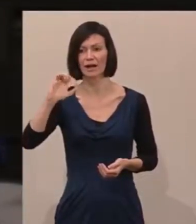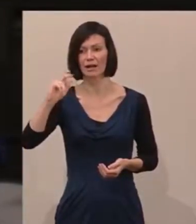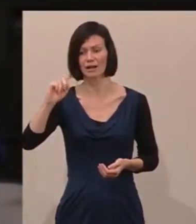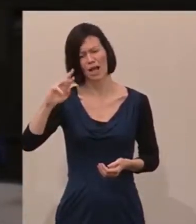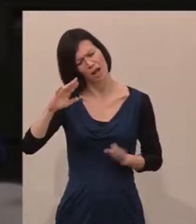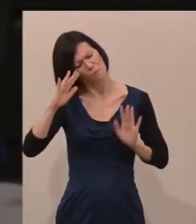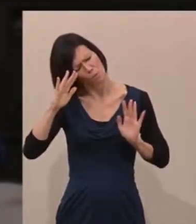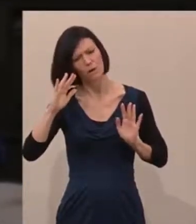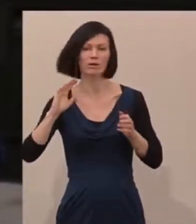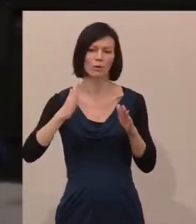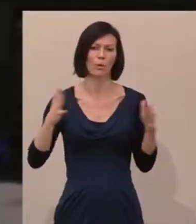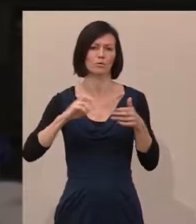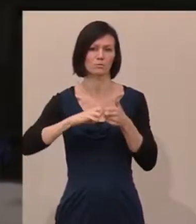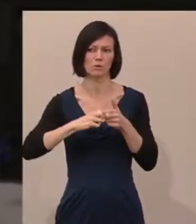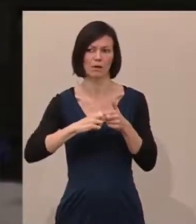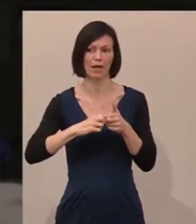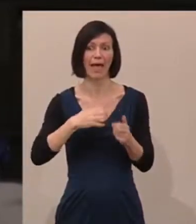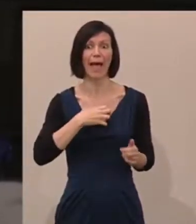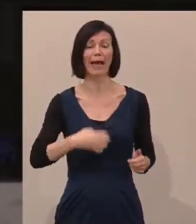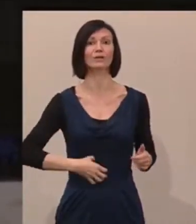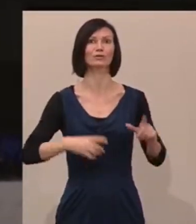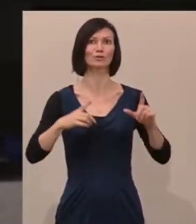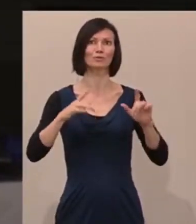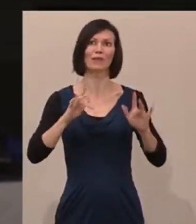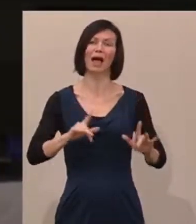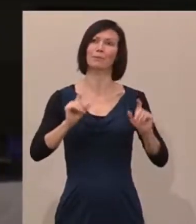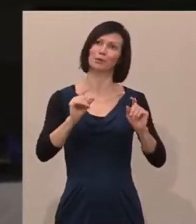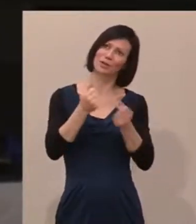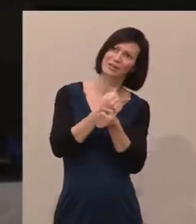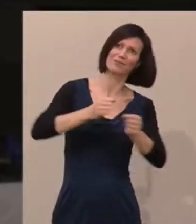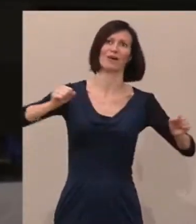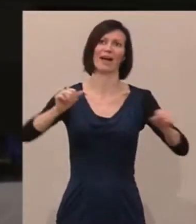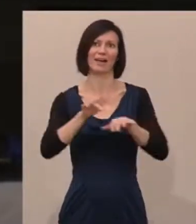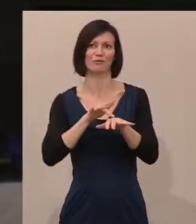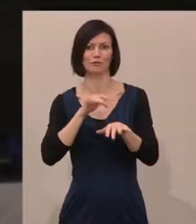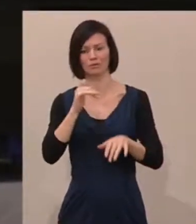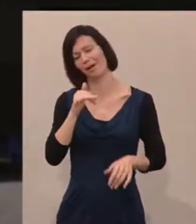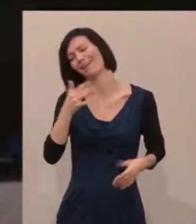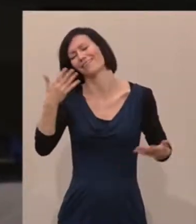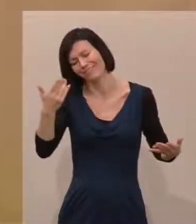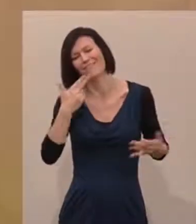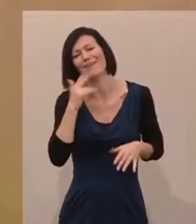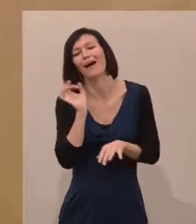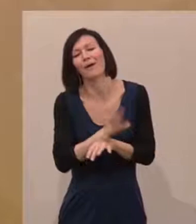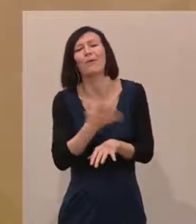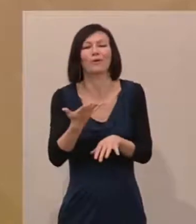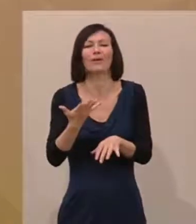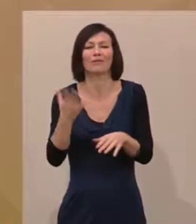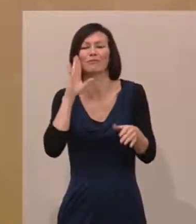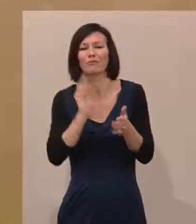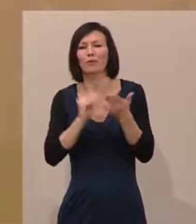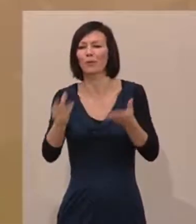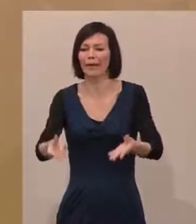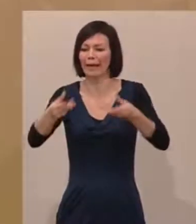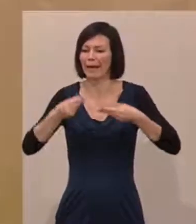meine, Eigentum ist Freiheit. Ja, ja, dem kann ich schon zustimmen. Wer das Glück hat, eine Wohnung geerbt zu haben,